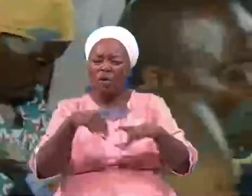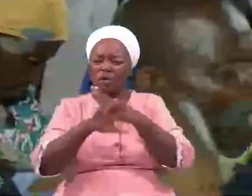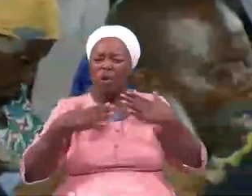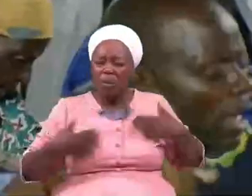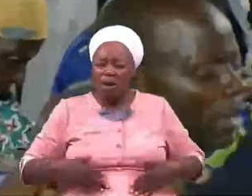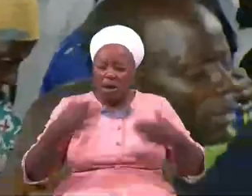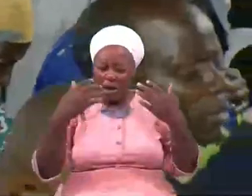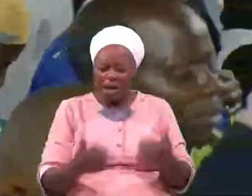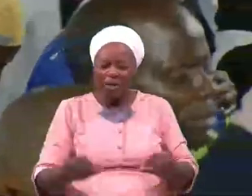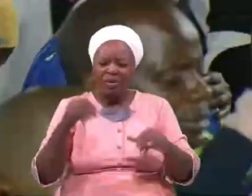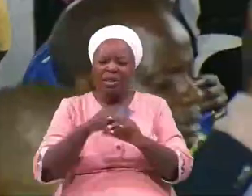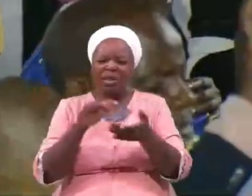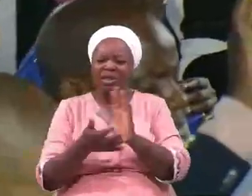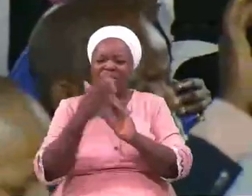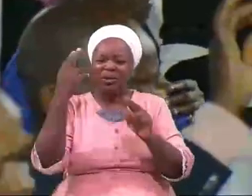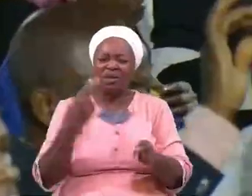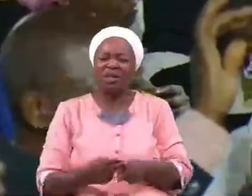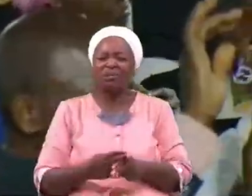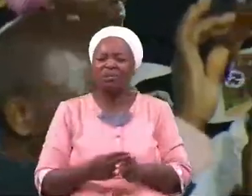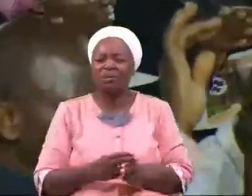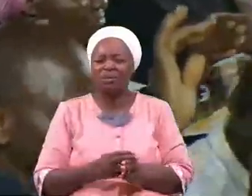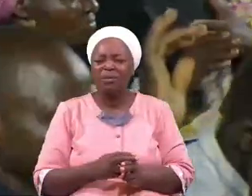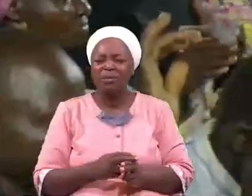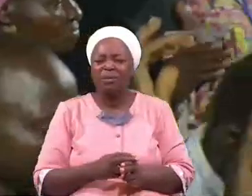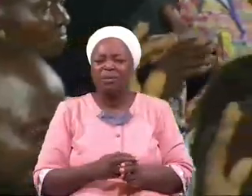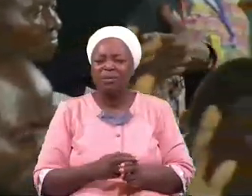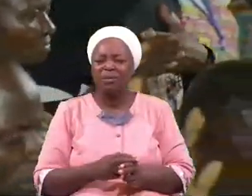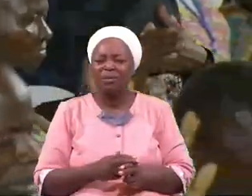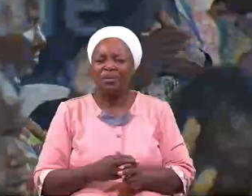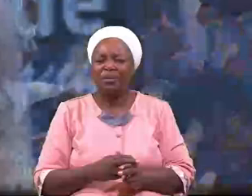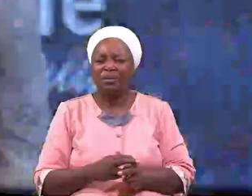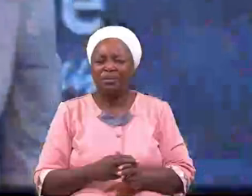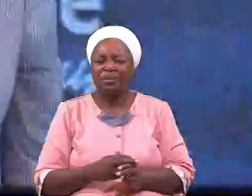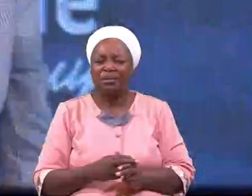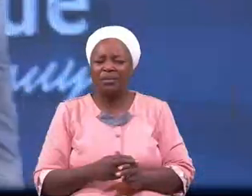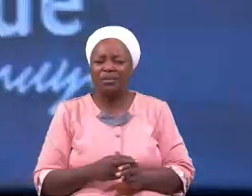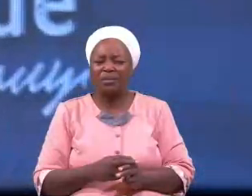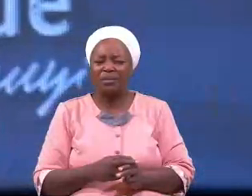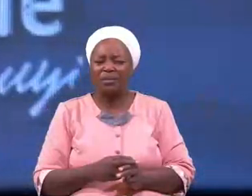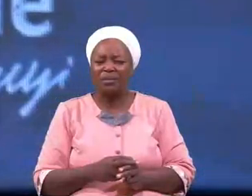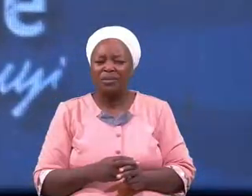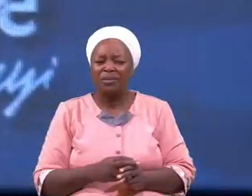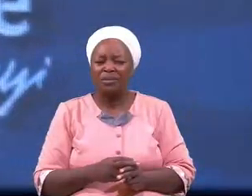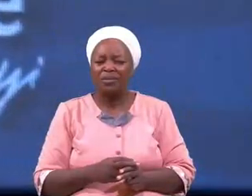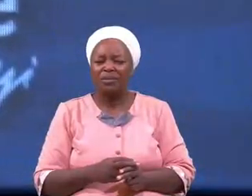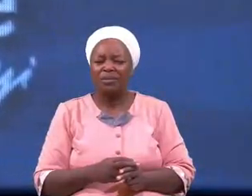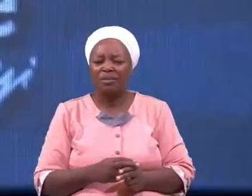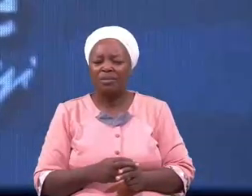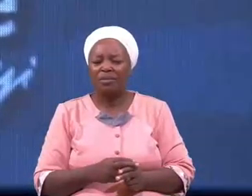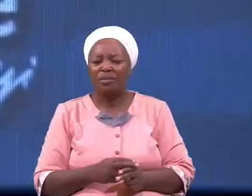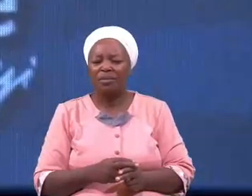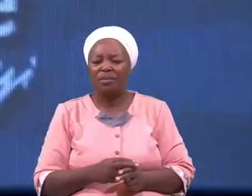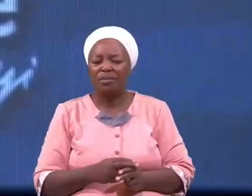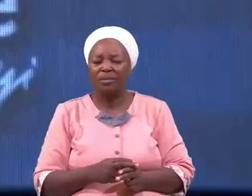Que tout ce qui se trouve dans votre corps et qui n'est pas en bon état reçoive la puissance de Dieu maintenant pour être normalisé au nom